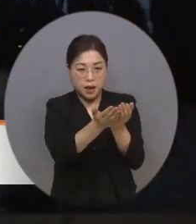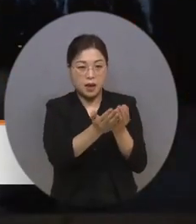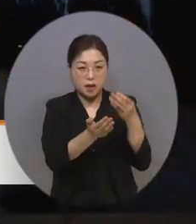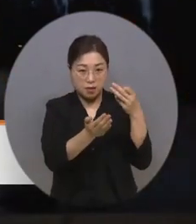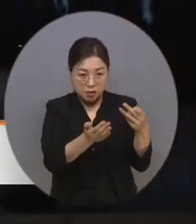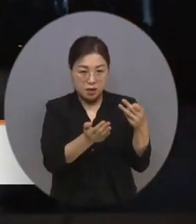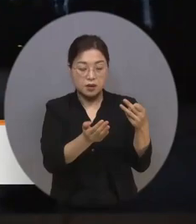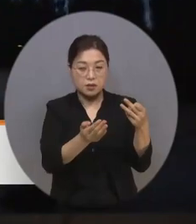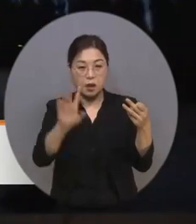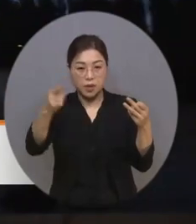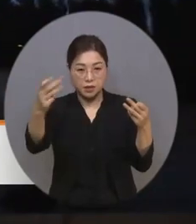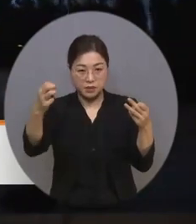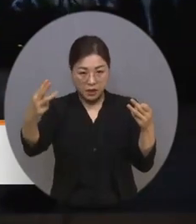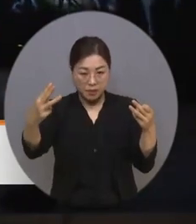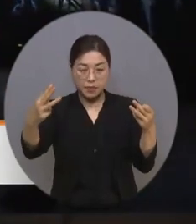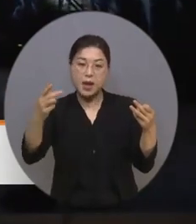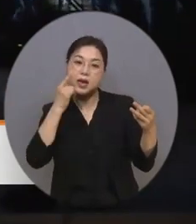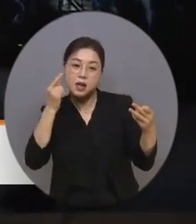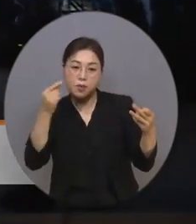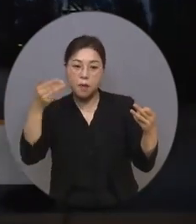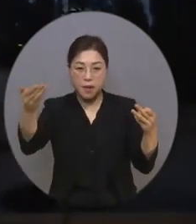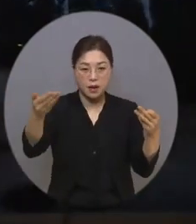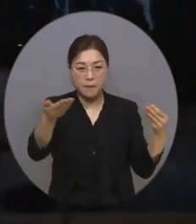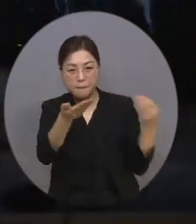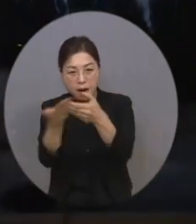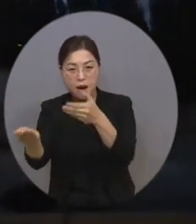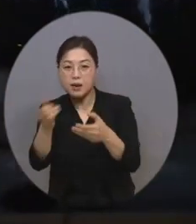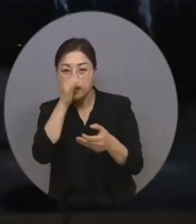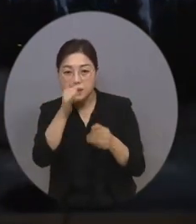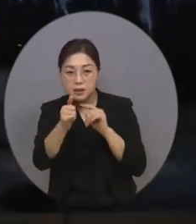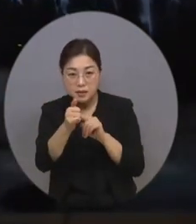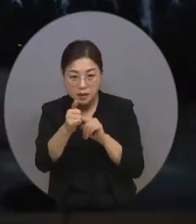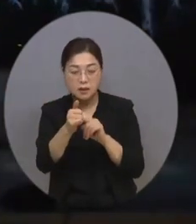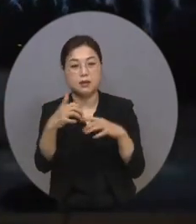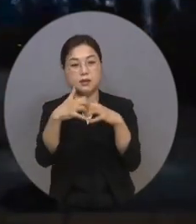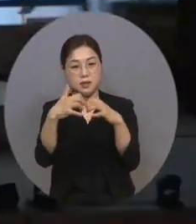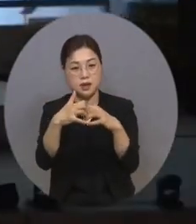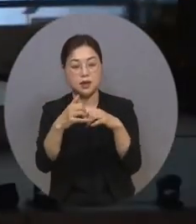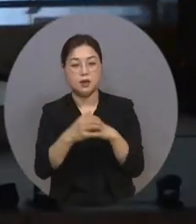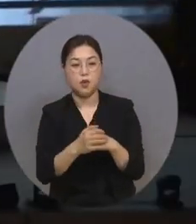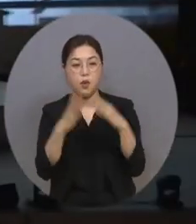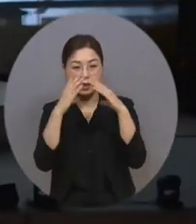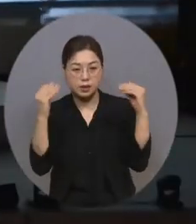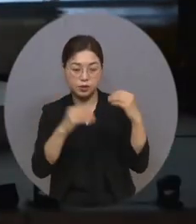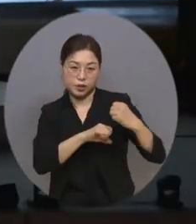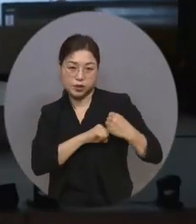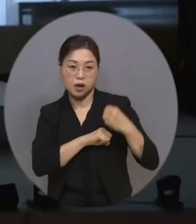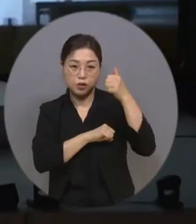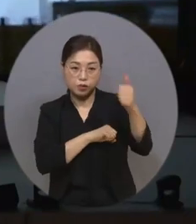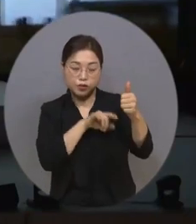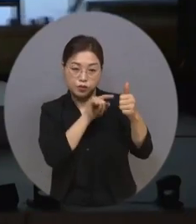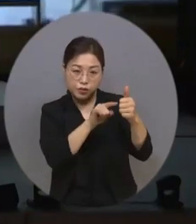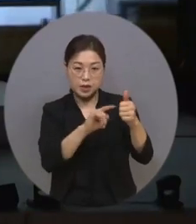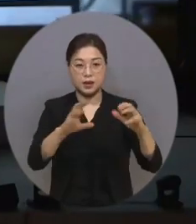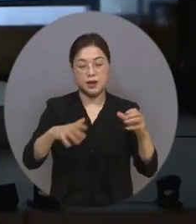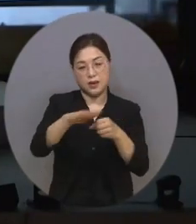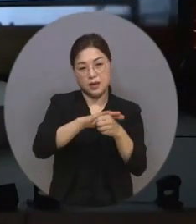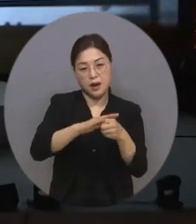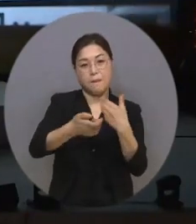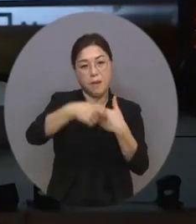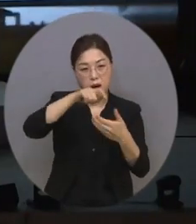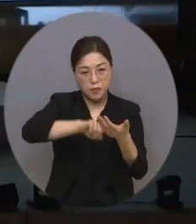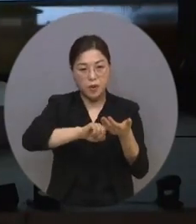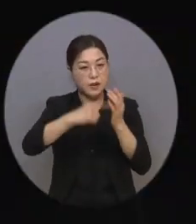외선을 물리친 기적의 대승 명량대첩과 이순신 장군의 호국정신을 기리기 위해 매년 가을